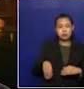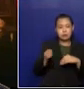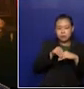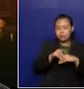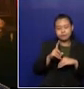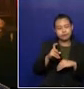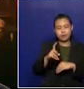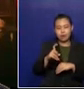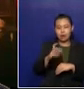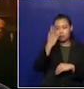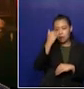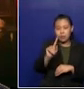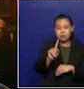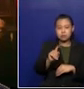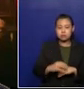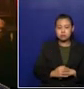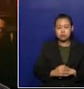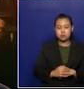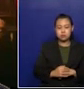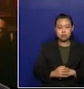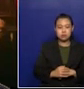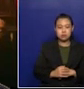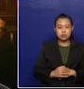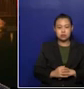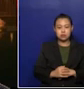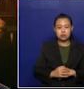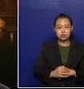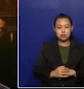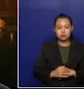ไม่ได้เพราะเปิดครับเนี่ยฮะ